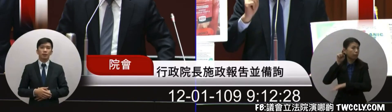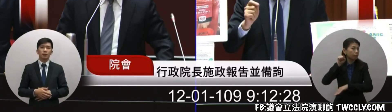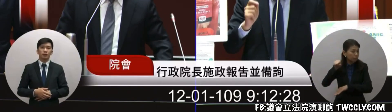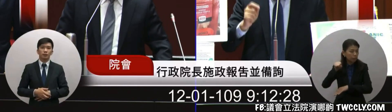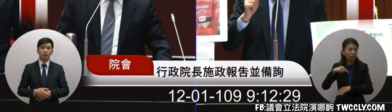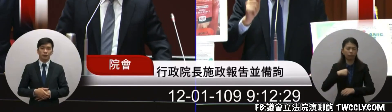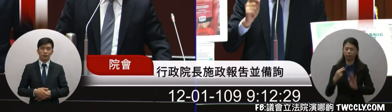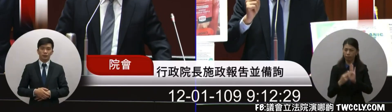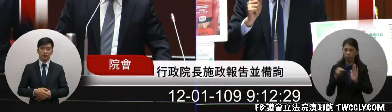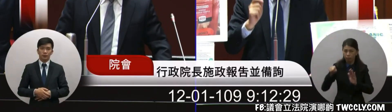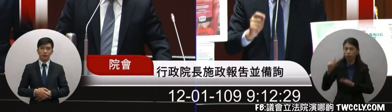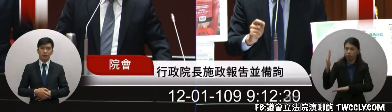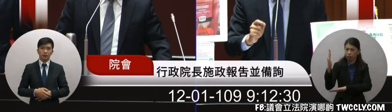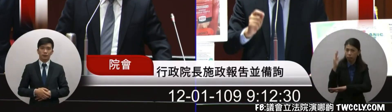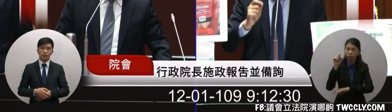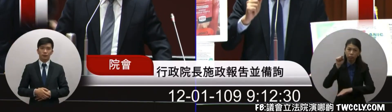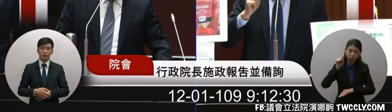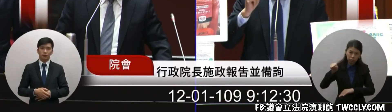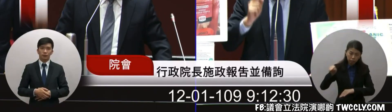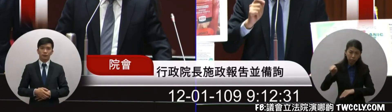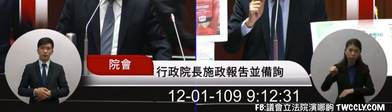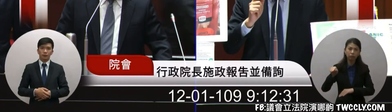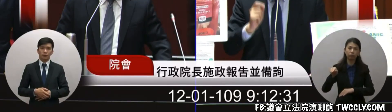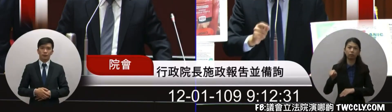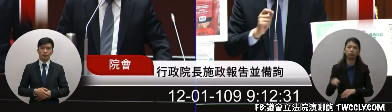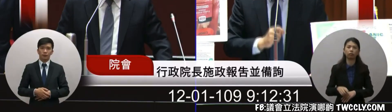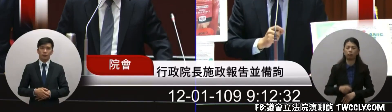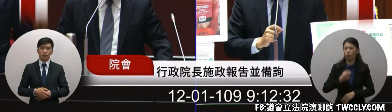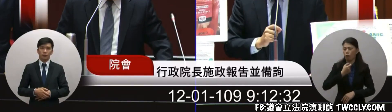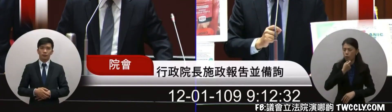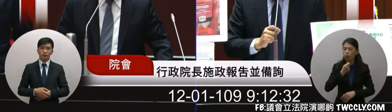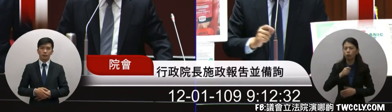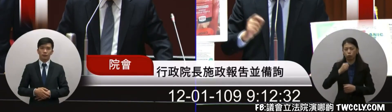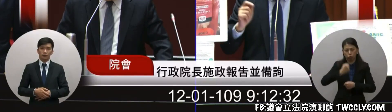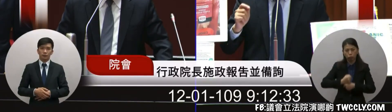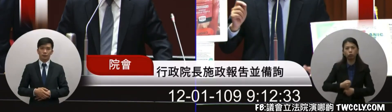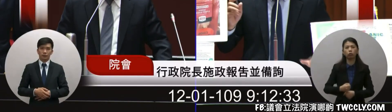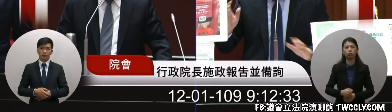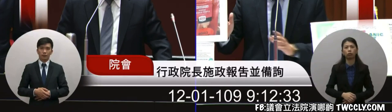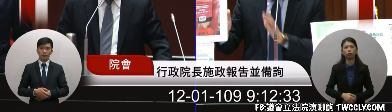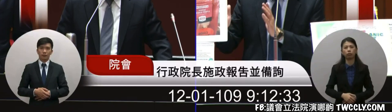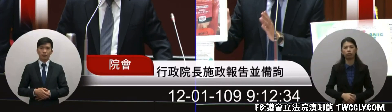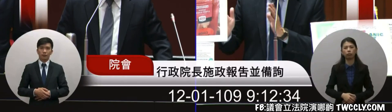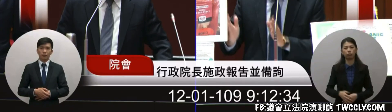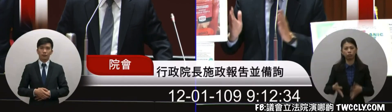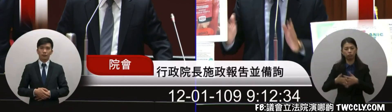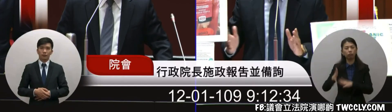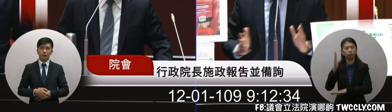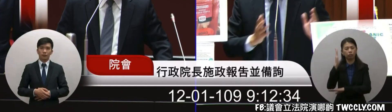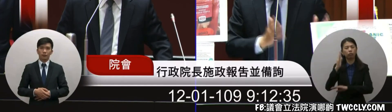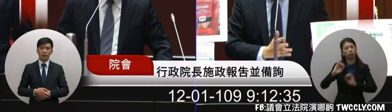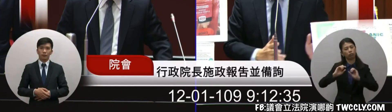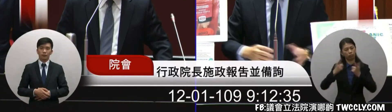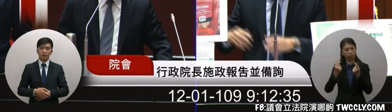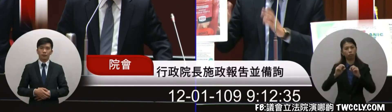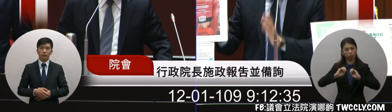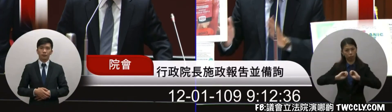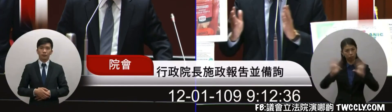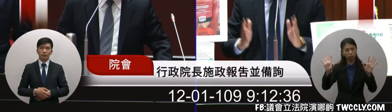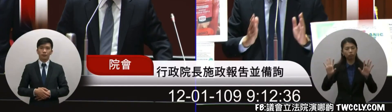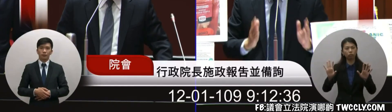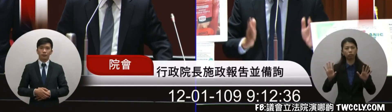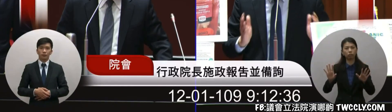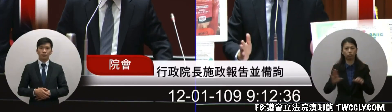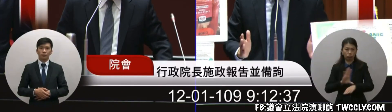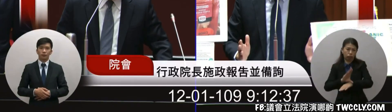门，我要强调的还是美国的政府部门也是愿意做这件事的，就是说他也自己公告了一些厂商，甚至他还